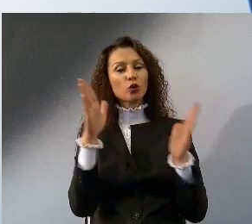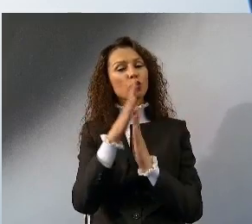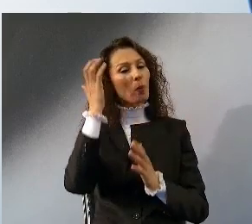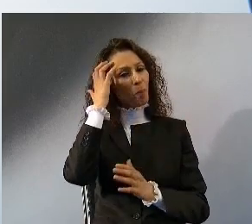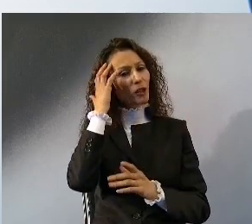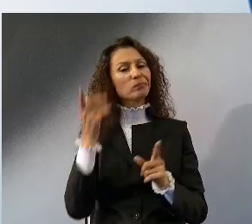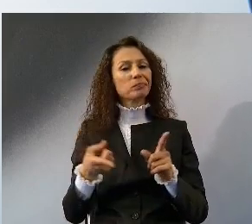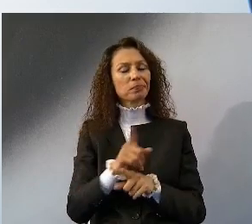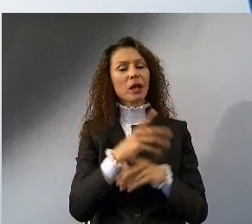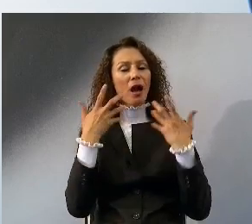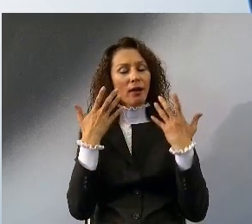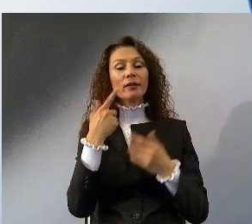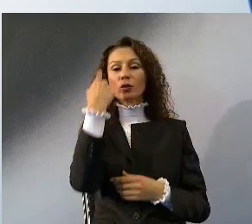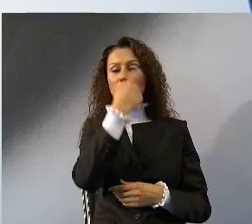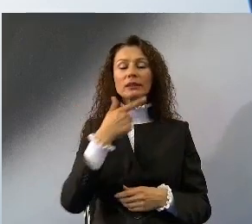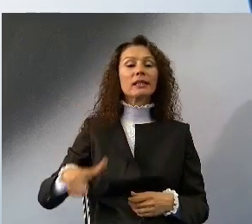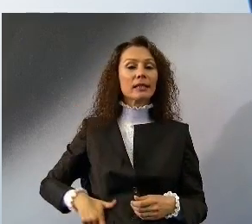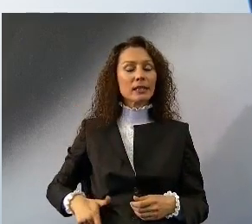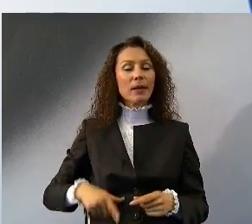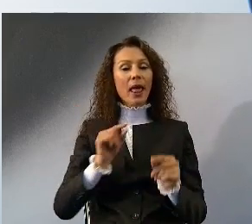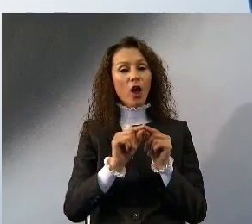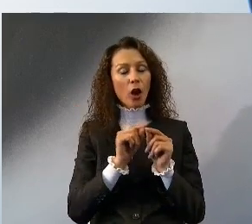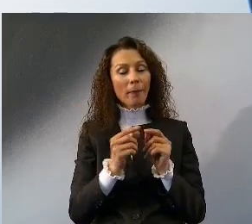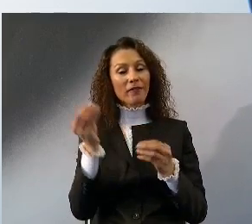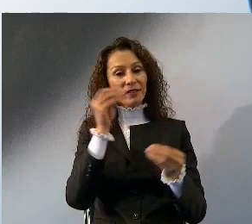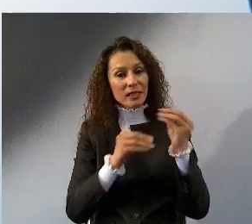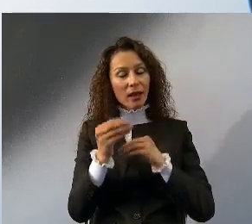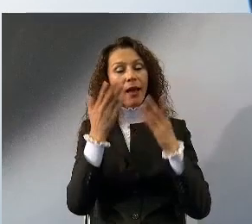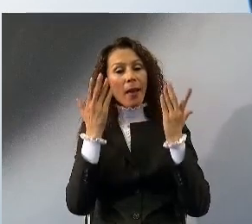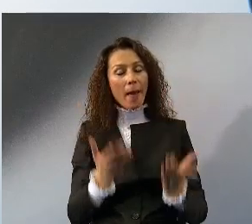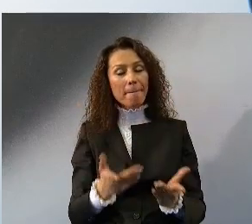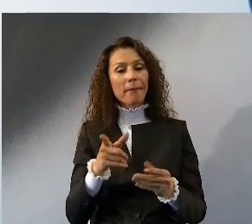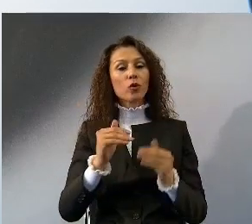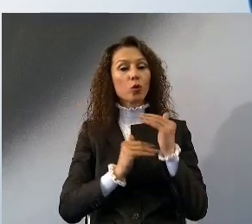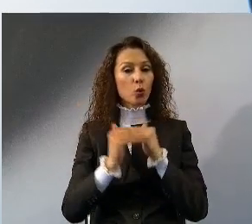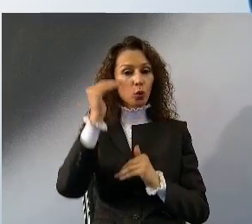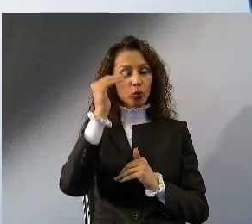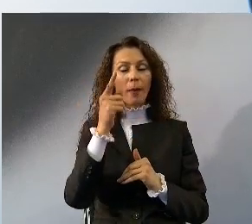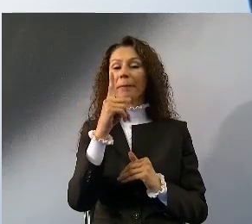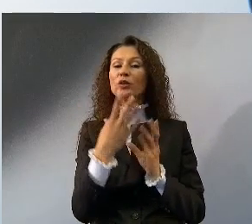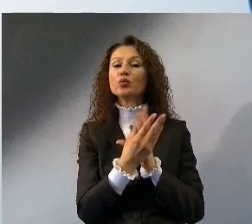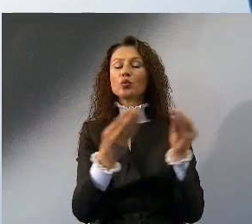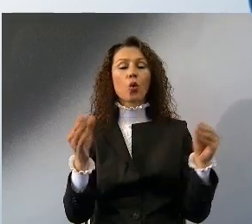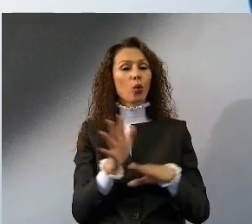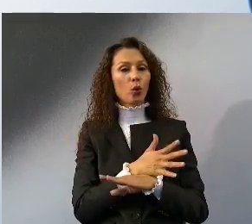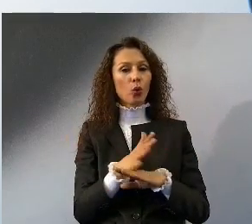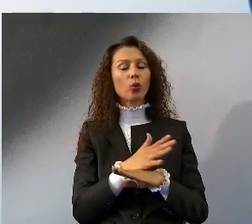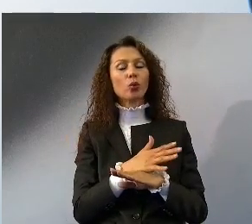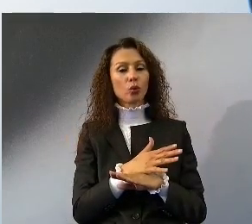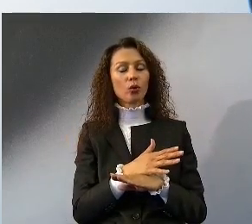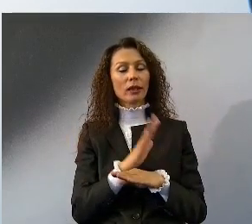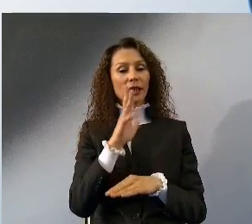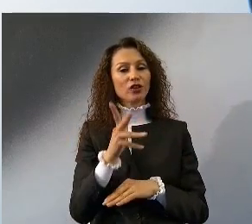peyniri. Dolayısıyla İzmir hem ekonomik fizibilitesi hem de ekolojik fizibilitesi yüksek birçok ürünü